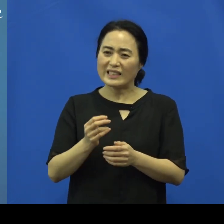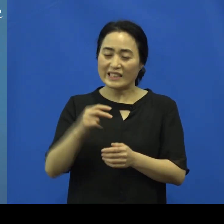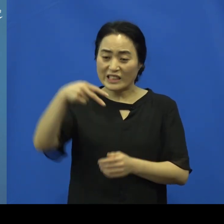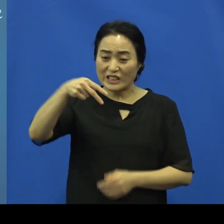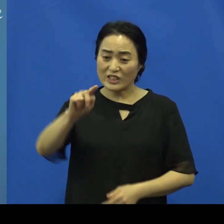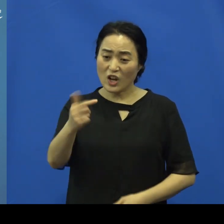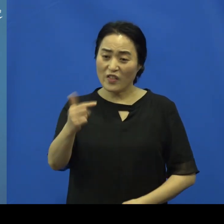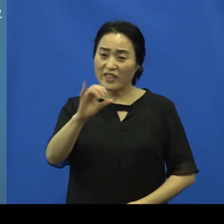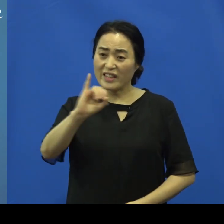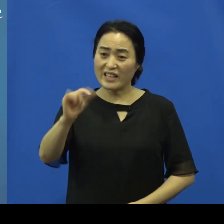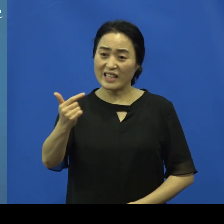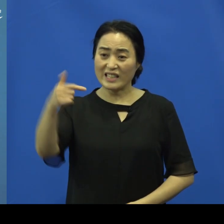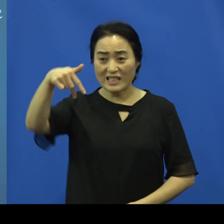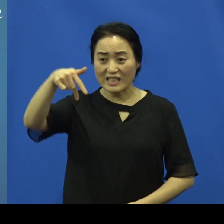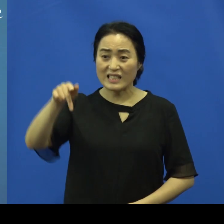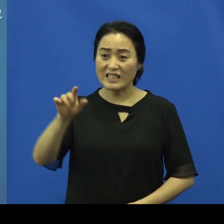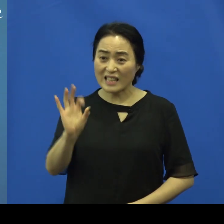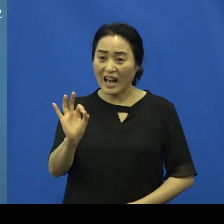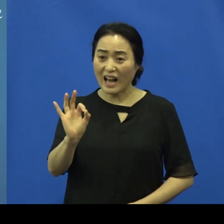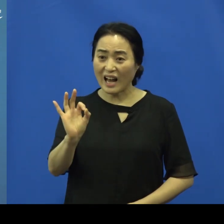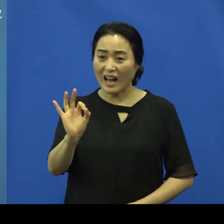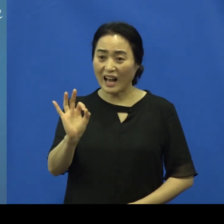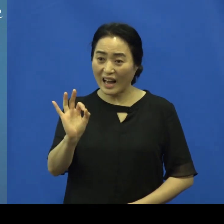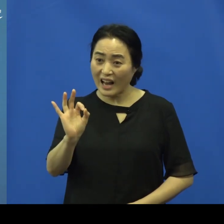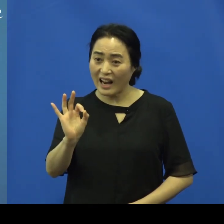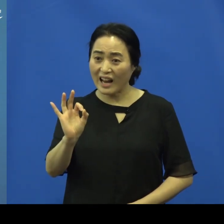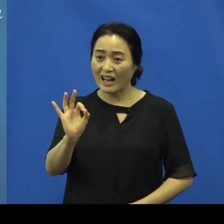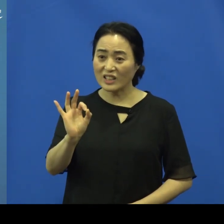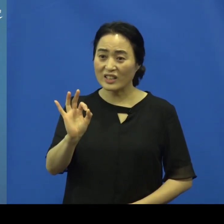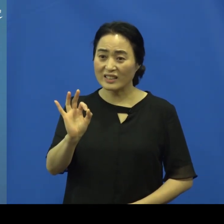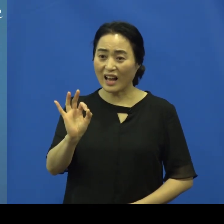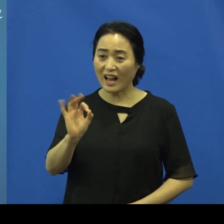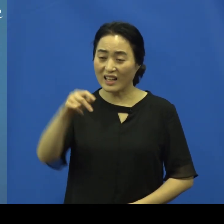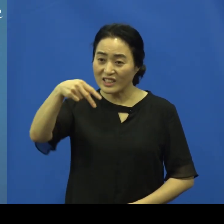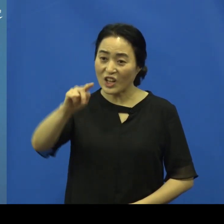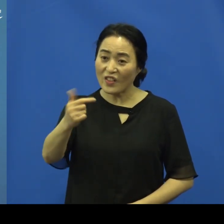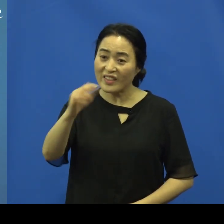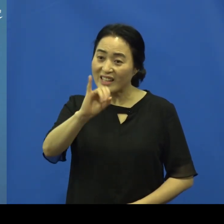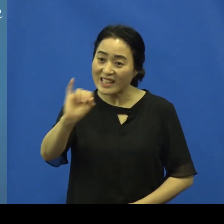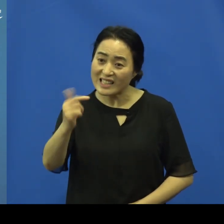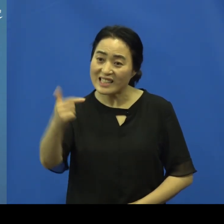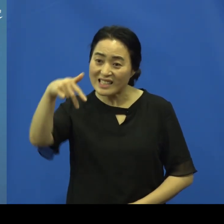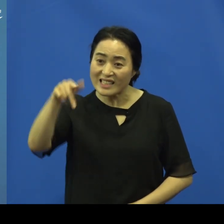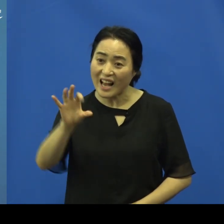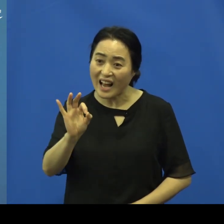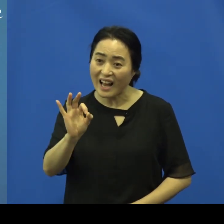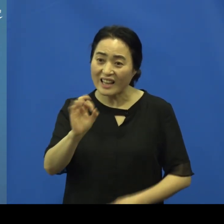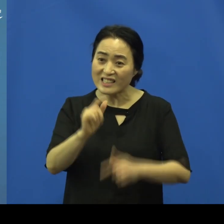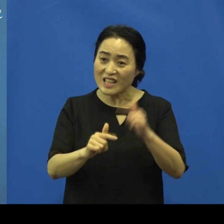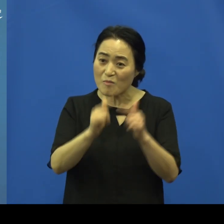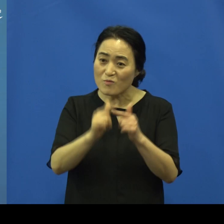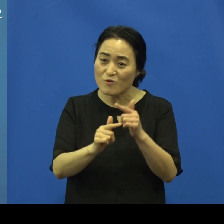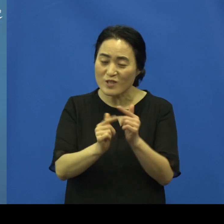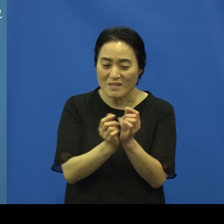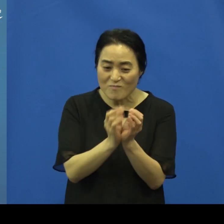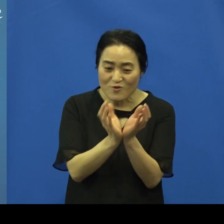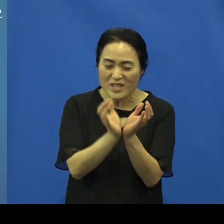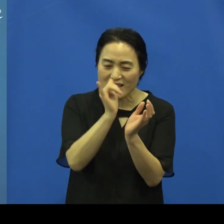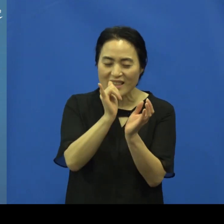그때 하나 생겨서 약간씩 물만 주는데 예민하거든요. 이렇게. 근데 살아 있어요. 살아 있는데